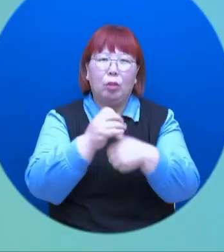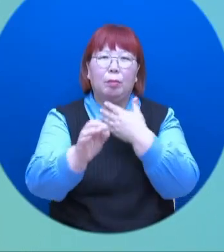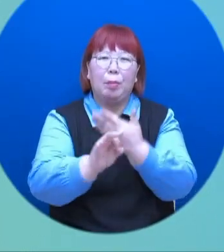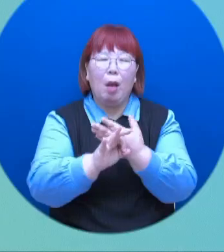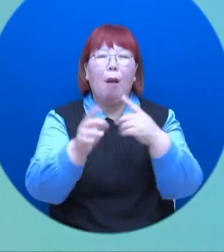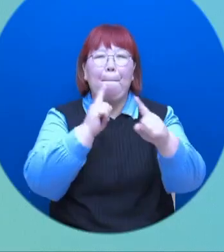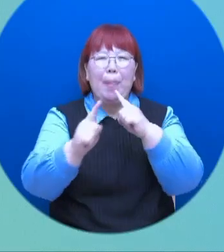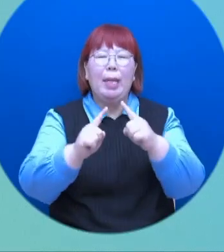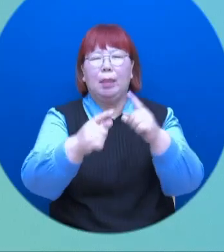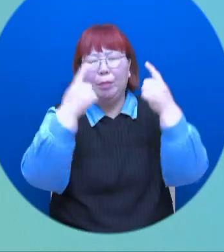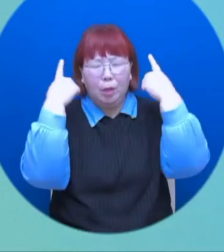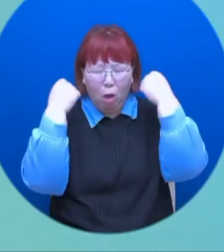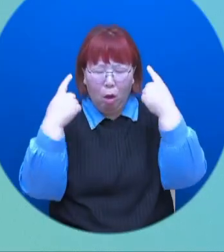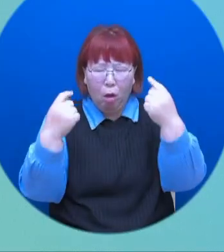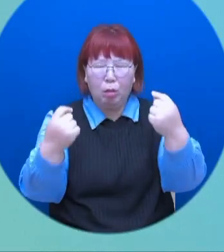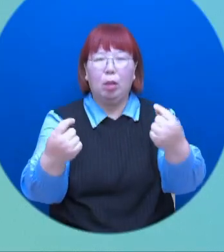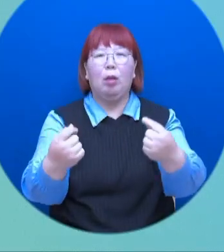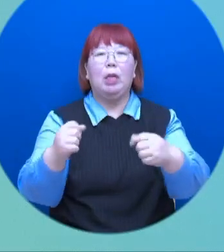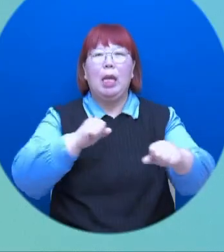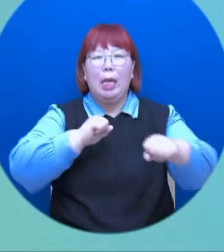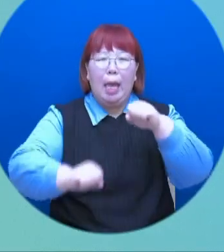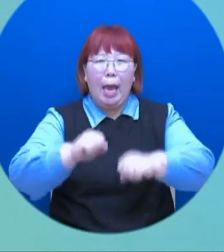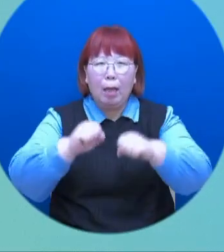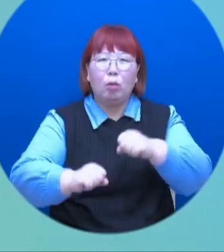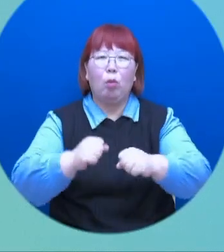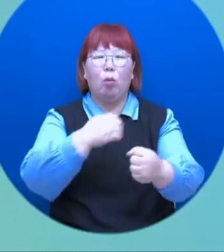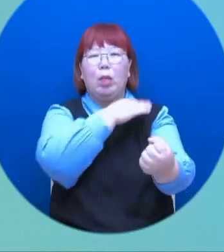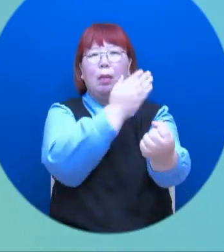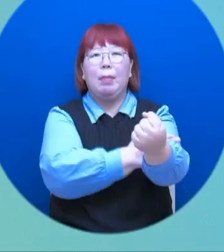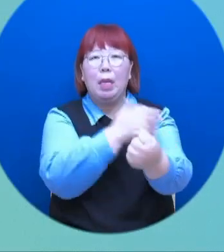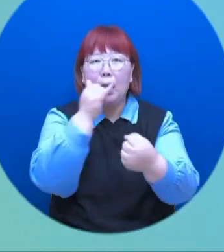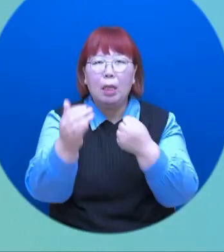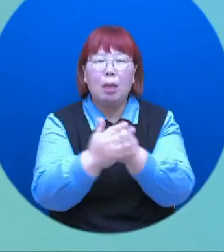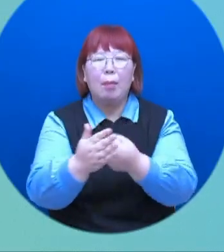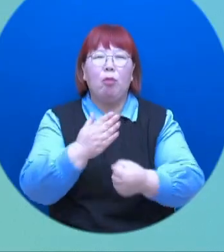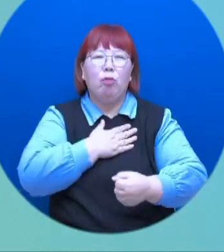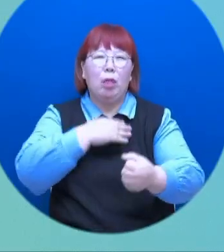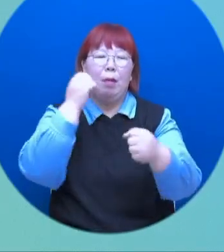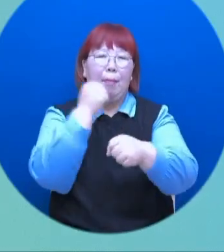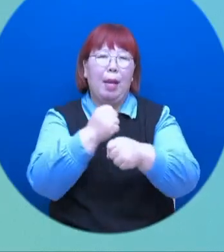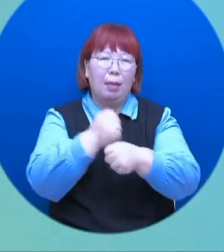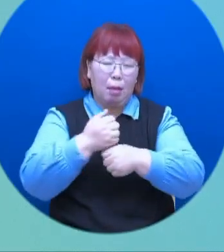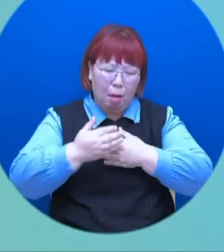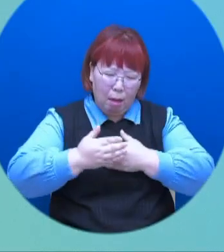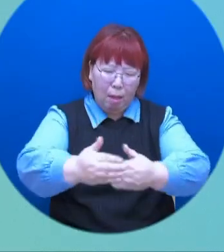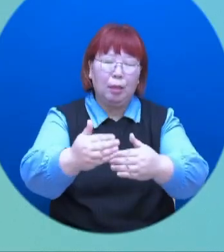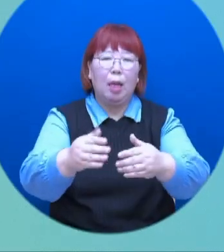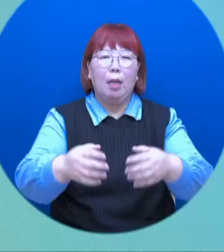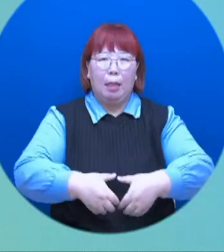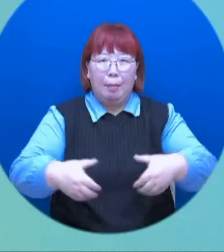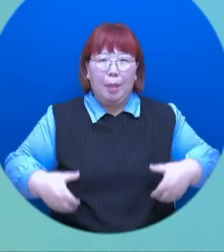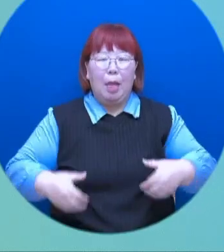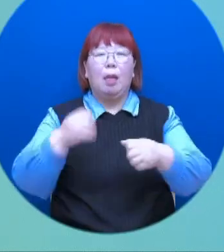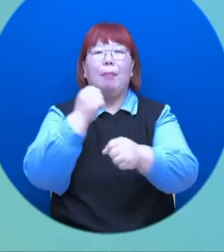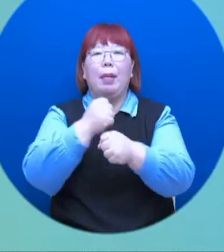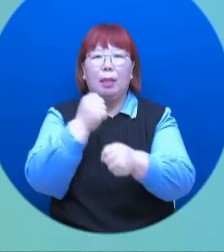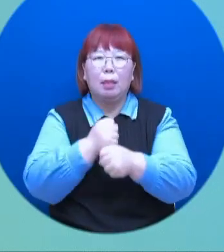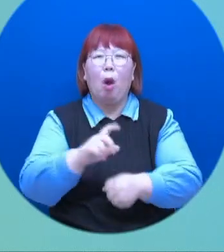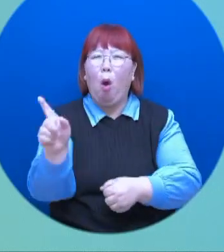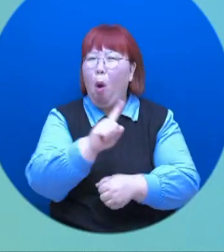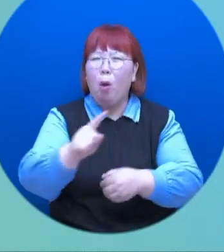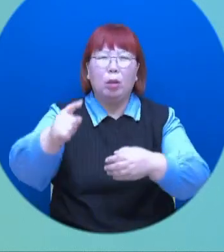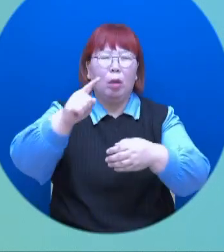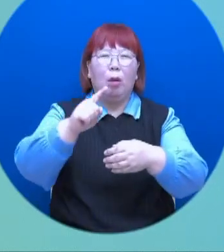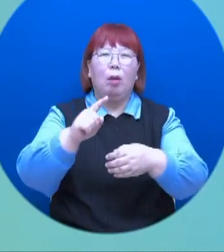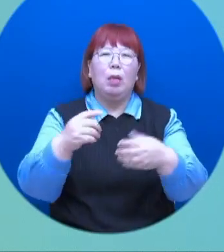있고 생명력이 있어서 말씀대로 저와 여러분을 만들어 가신다. 담대하게 하신다. 어떤 난관을